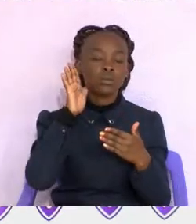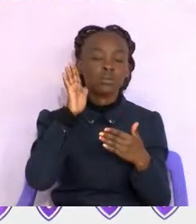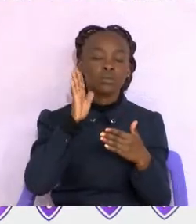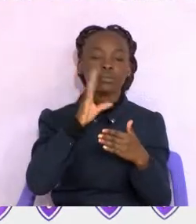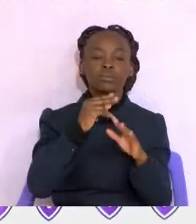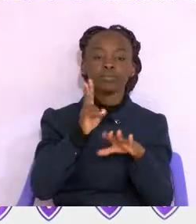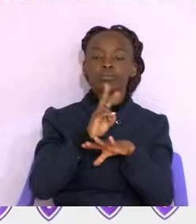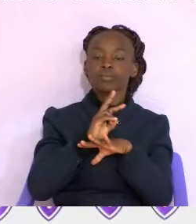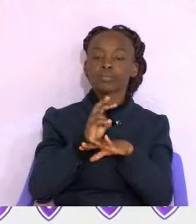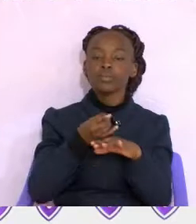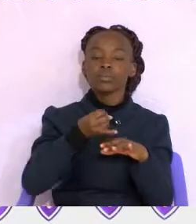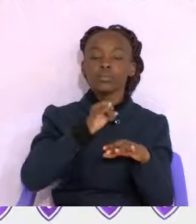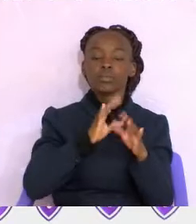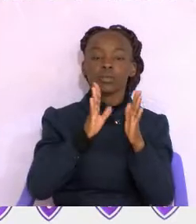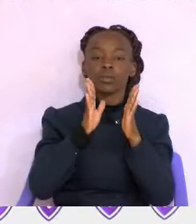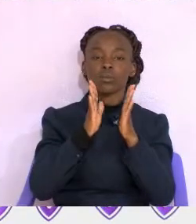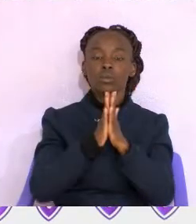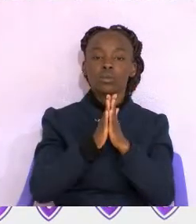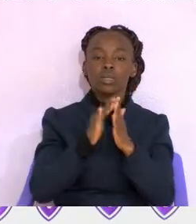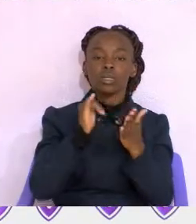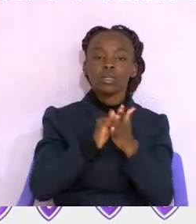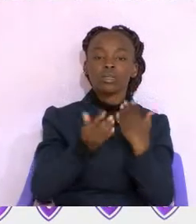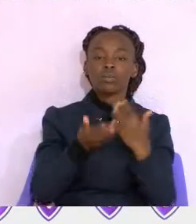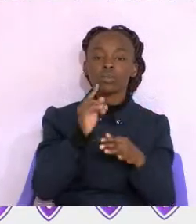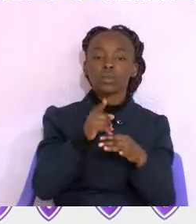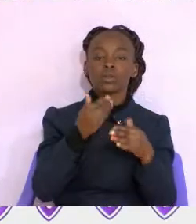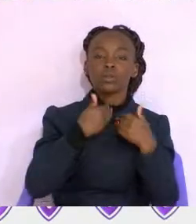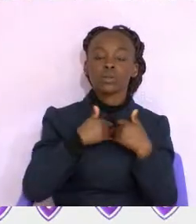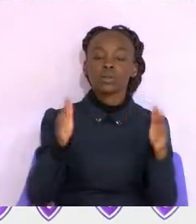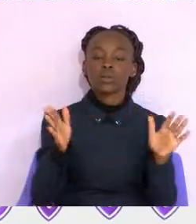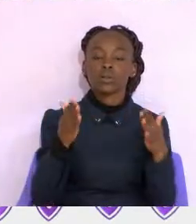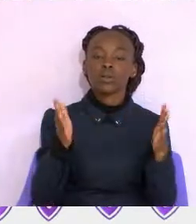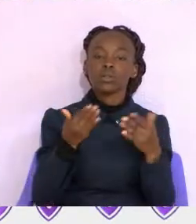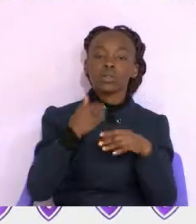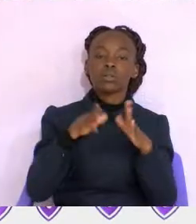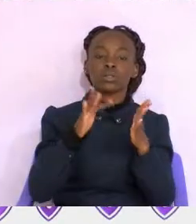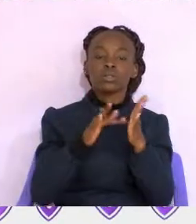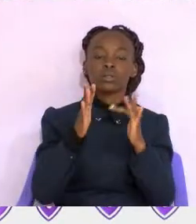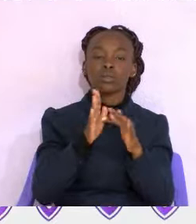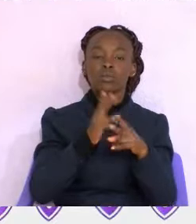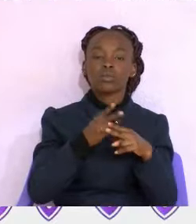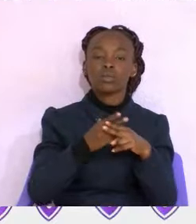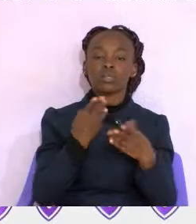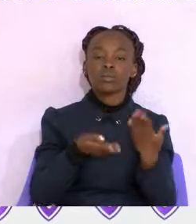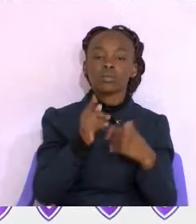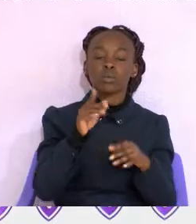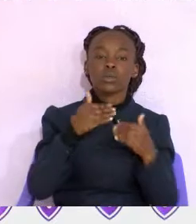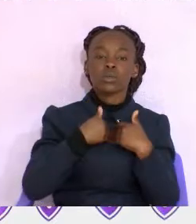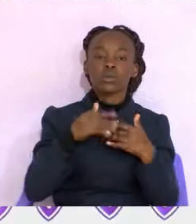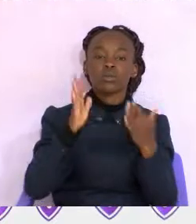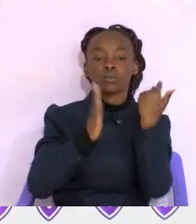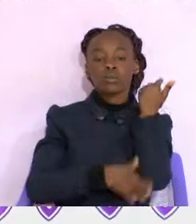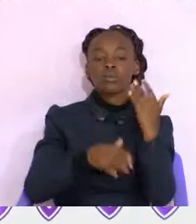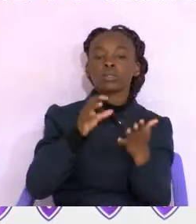unayenitazama, ninakuambia be of good courage. Be of courage in the name of Jesus. Haijalishi hali iko namna gani kwa